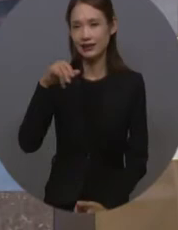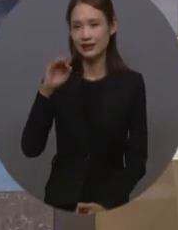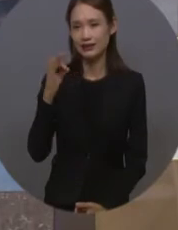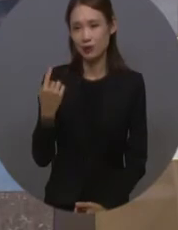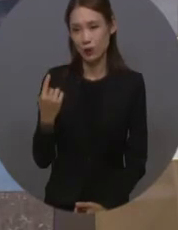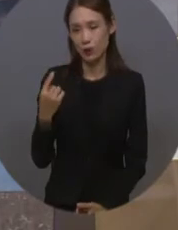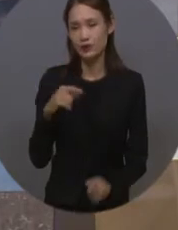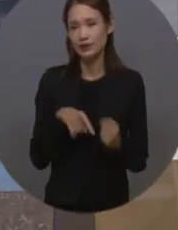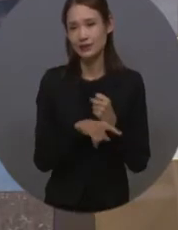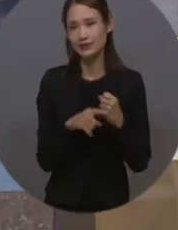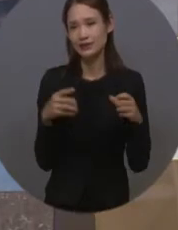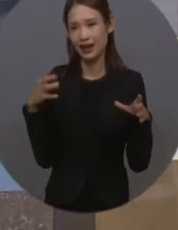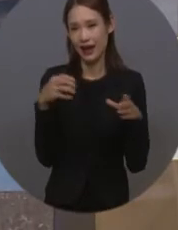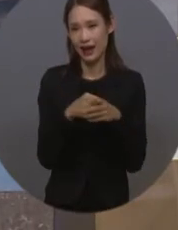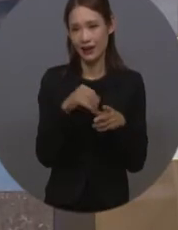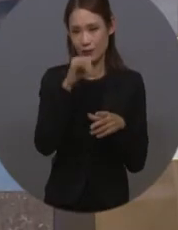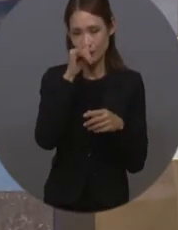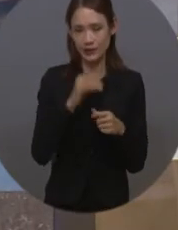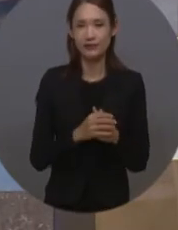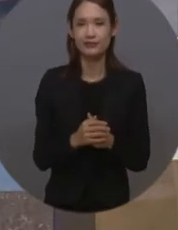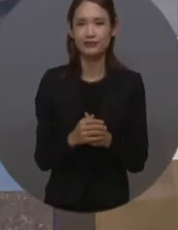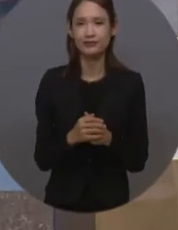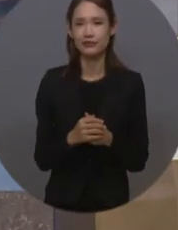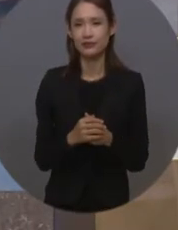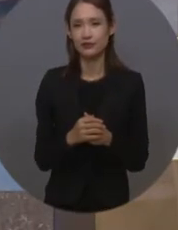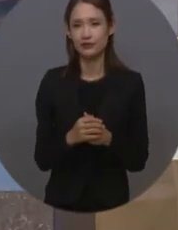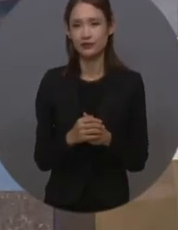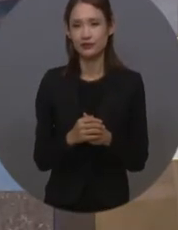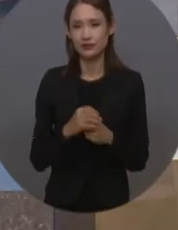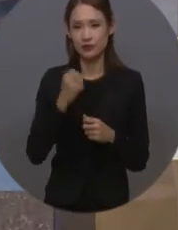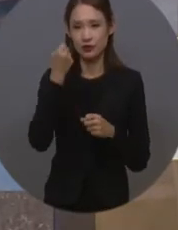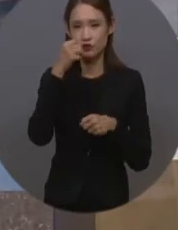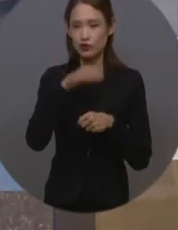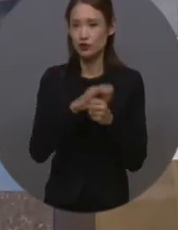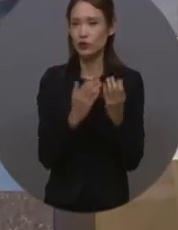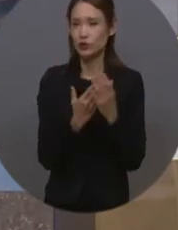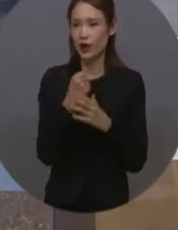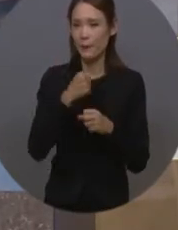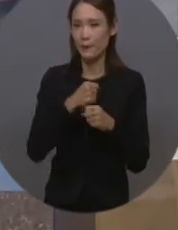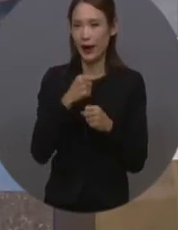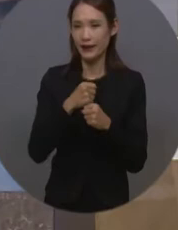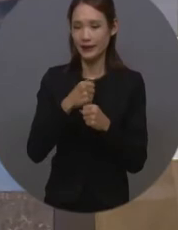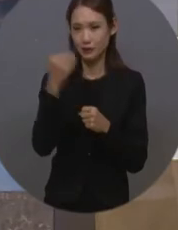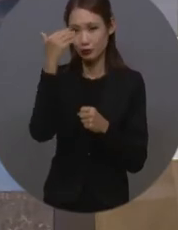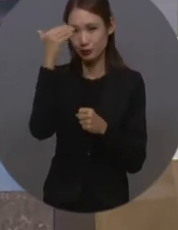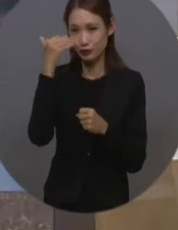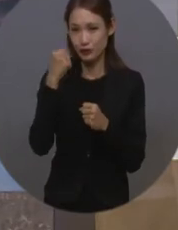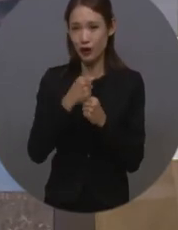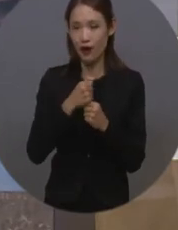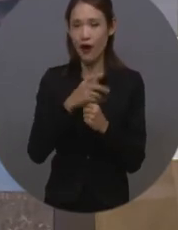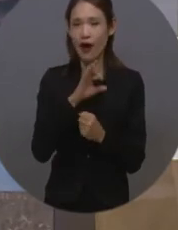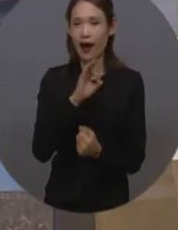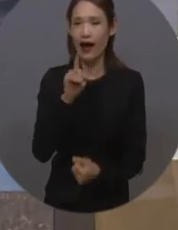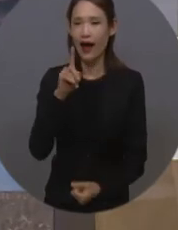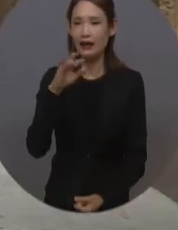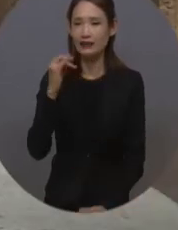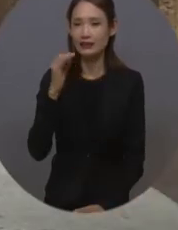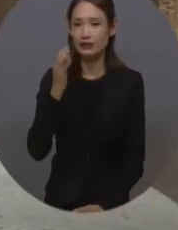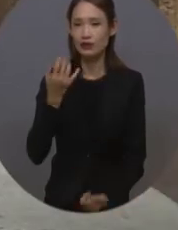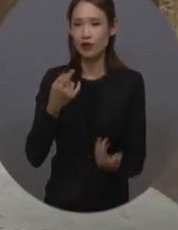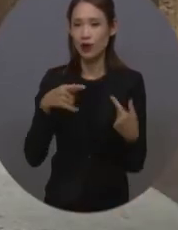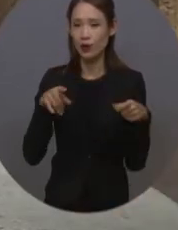뜻하는 단어였다라고 말씀해 주셨는데 그래서 구두 만드는 풍경 아지오 이렇게 다